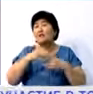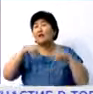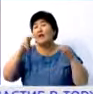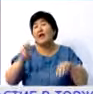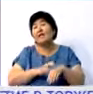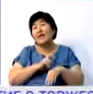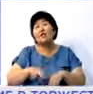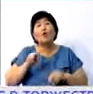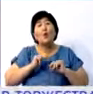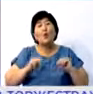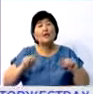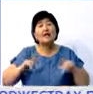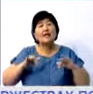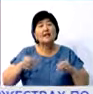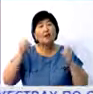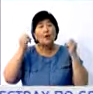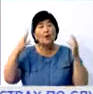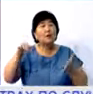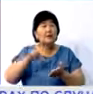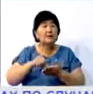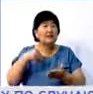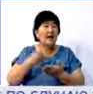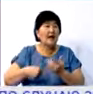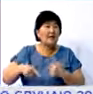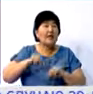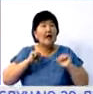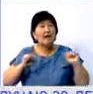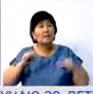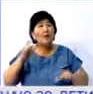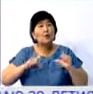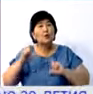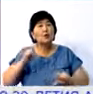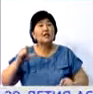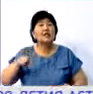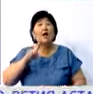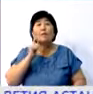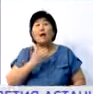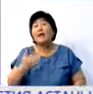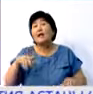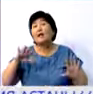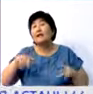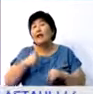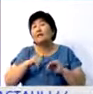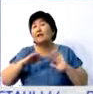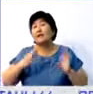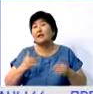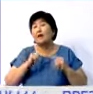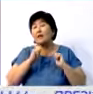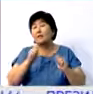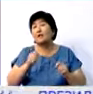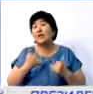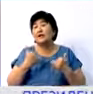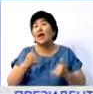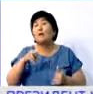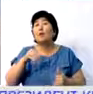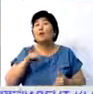врачей, учителей, деятелей культуры, представителей бизнеса, спортсменов, студенческую молодежь. Главным событием стало вручение почетного знака